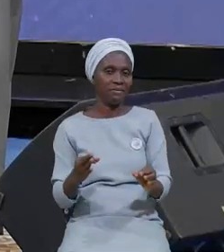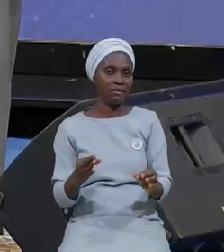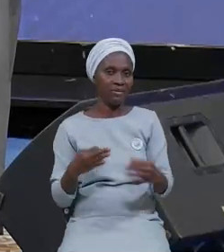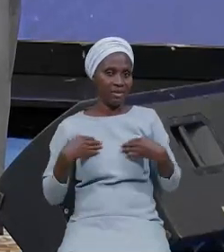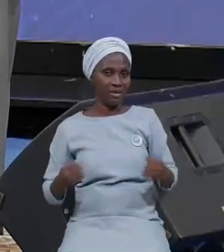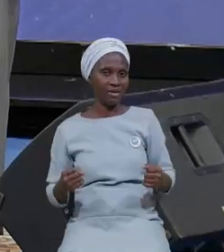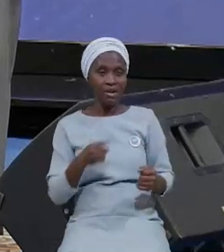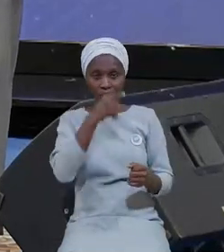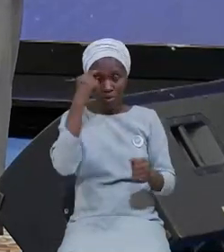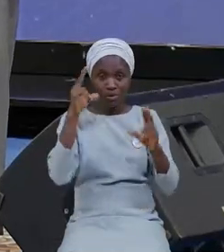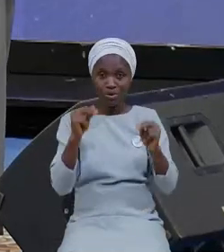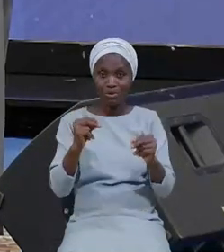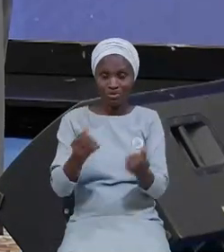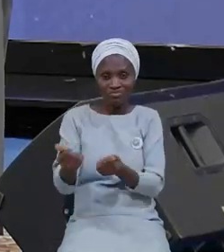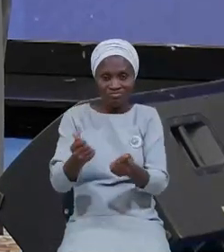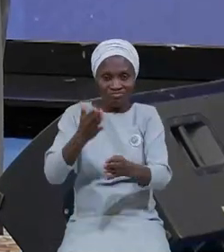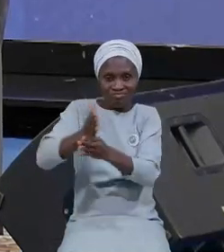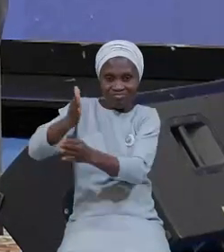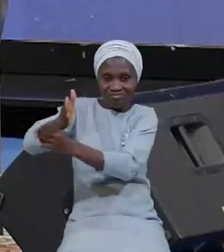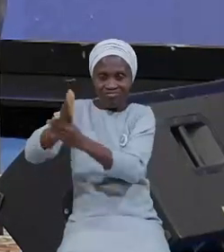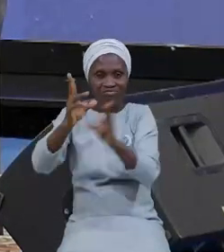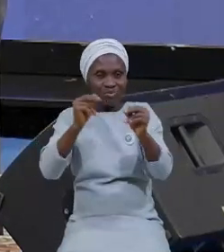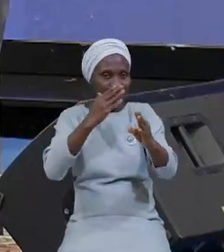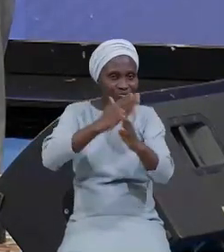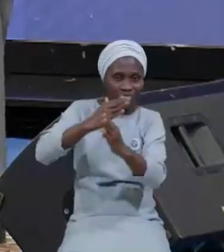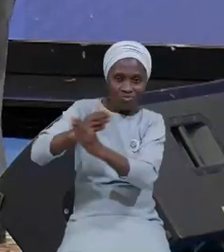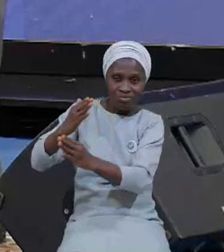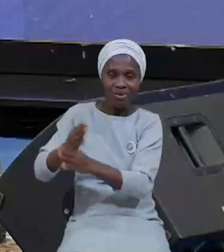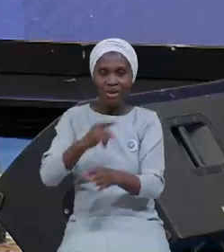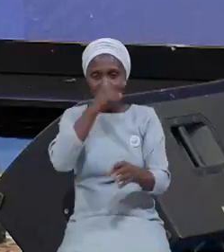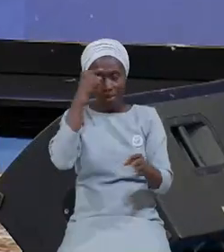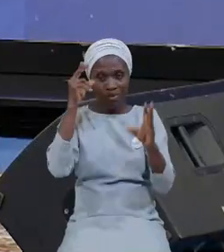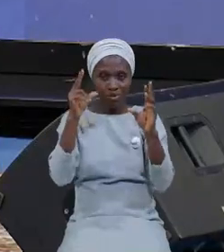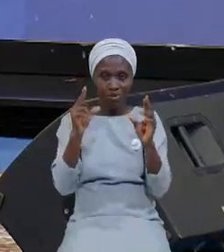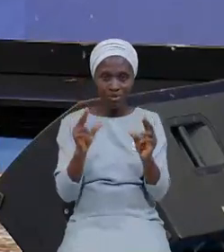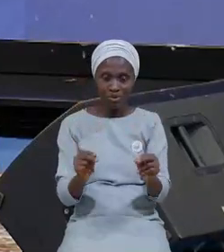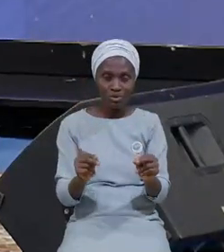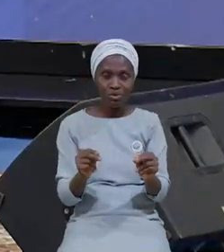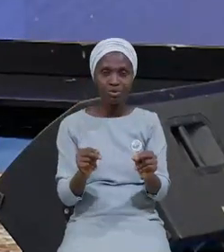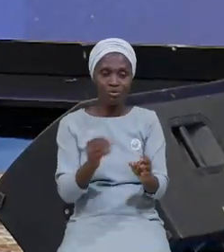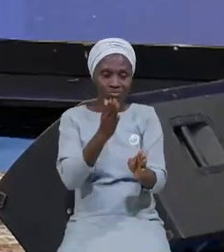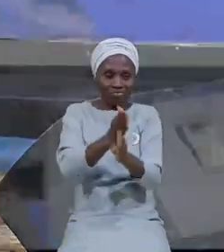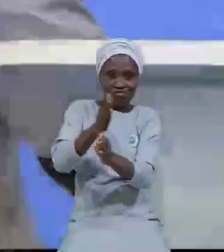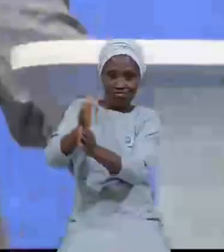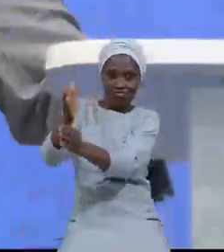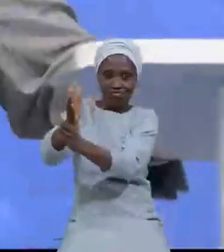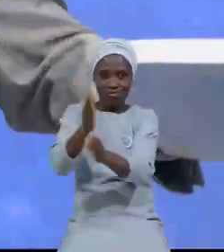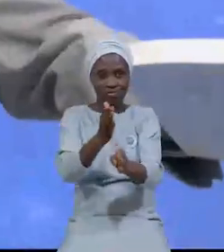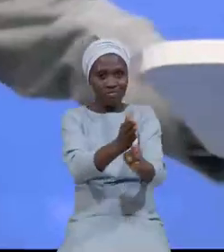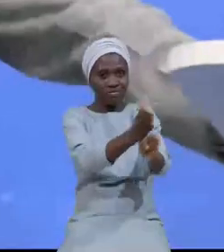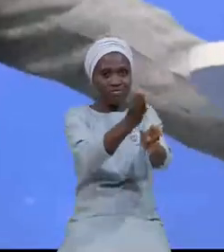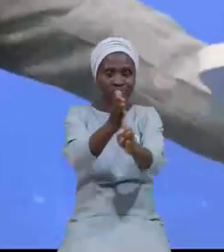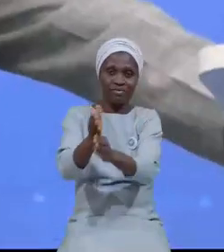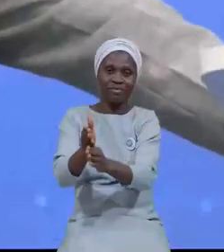parce qu'il y a pas donc de feu or il y a pas de d'embouteillage sur